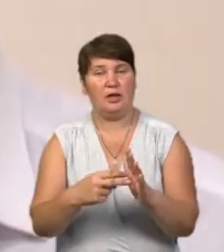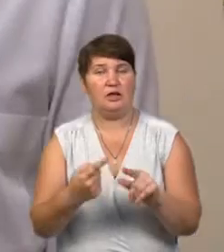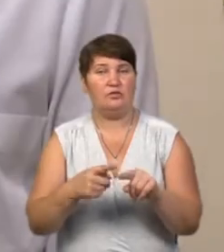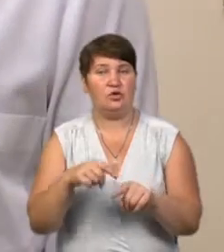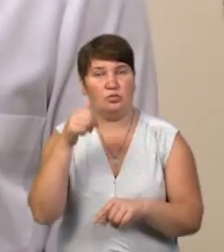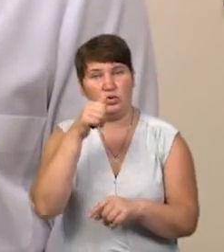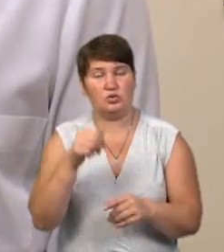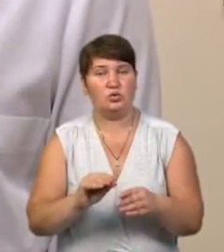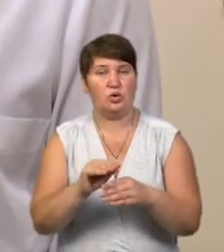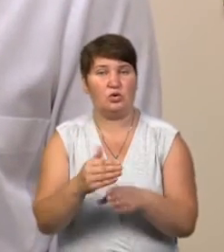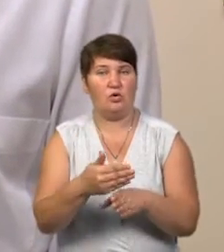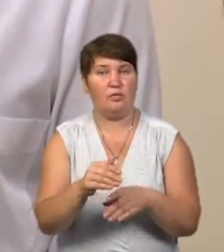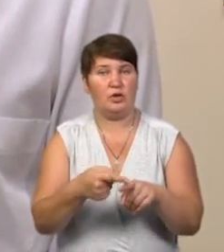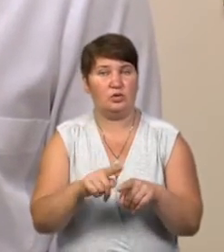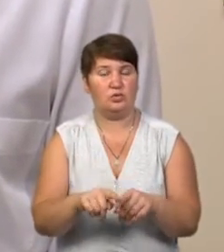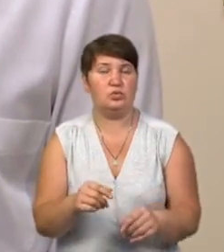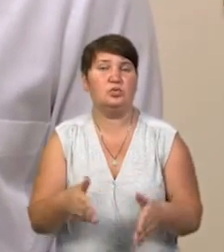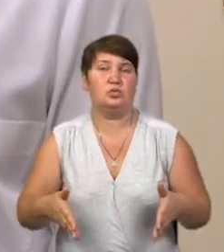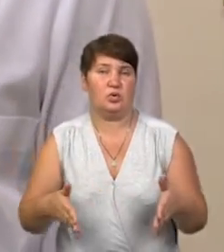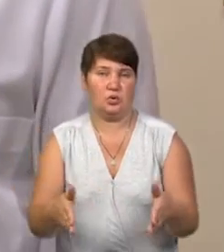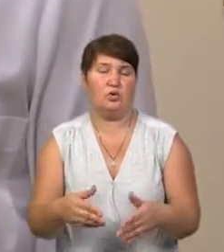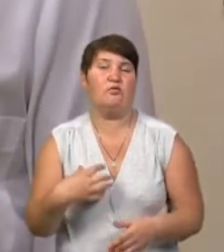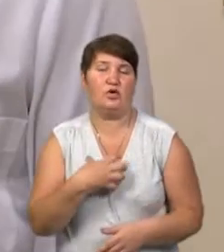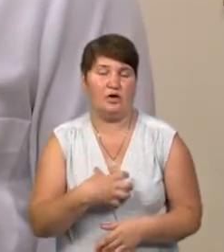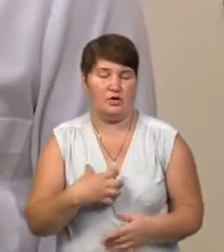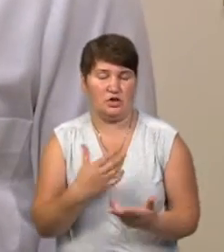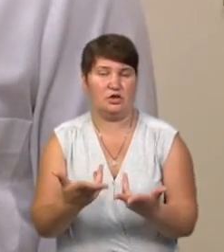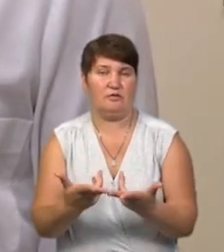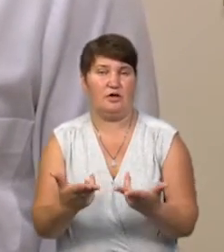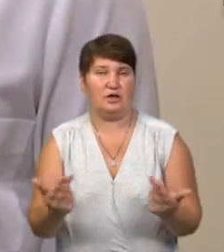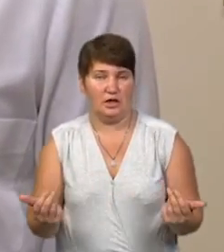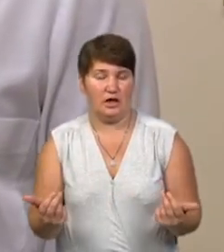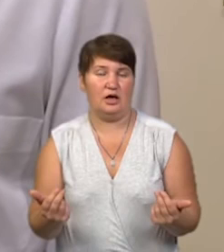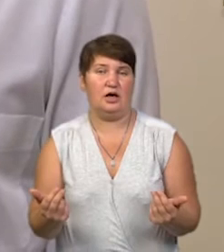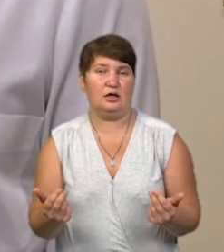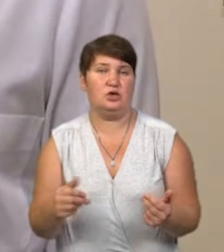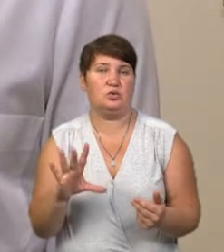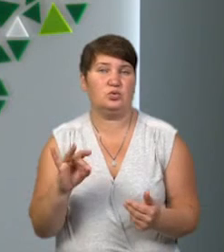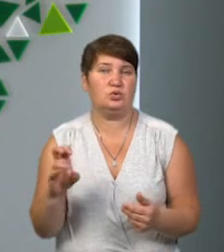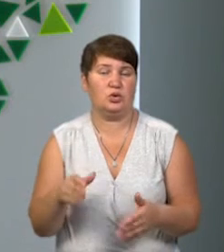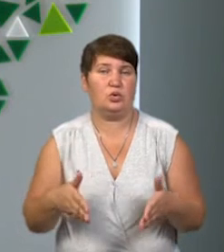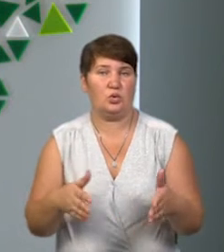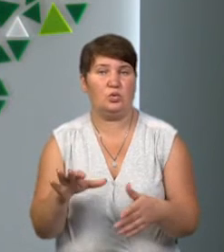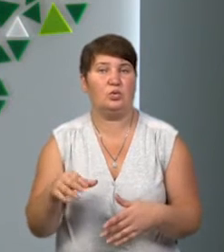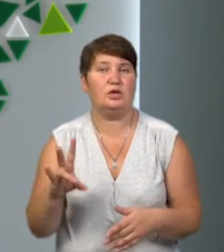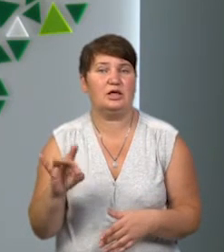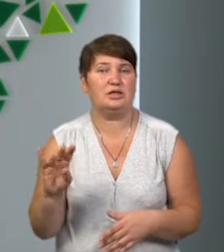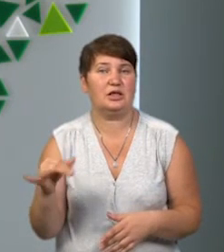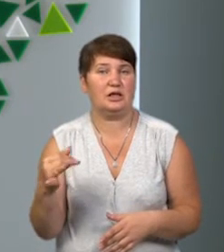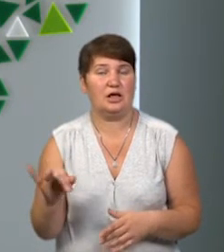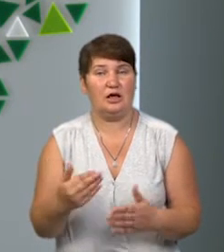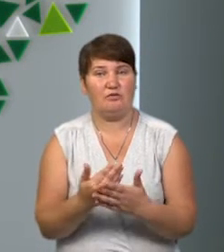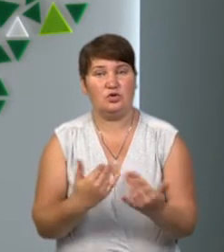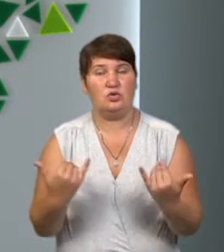додатково виділити на цю дорогу. Вона є дійсно пріоритетною, вона розгрузить дорогу на Стрий. Від